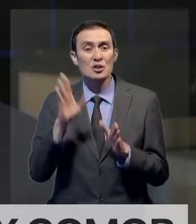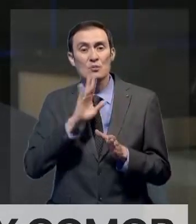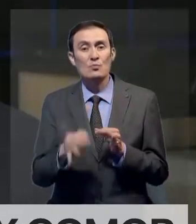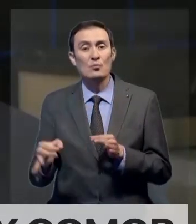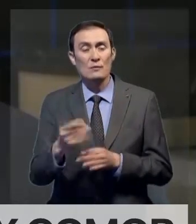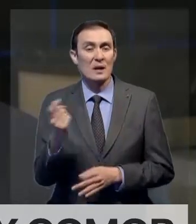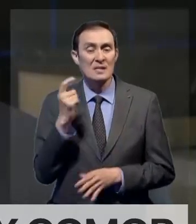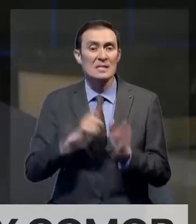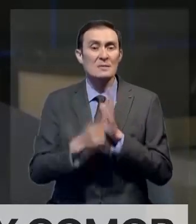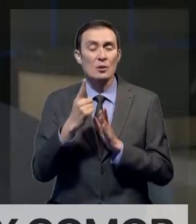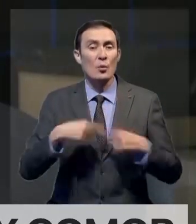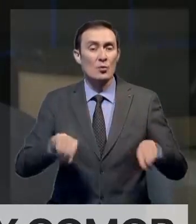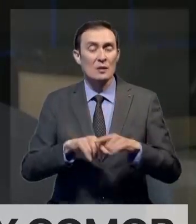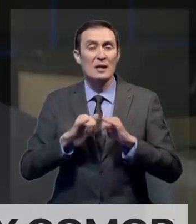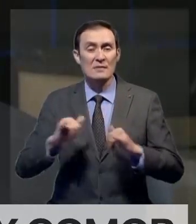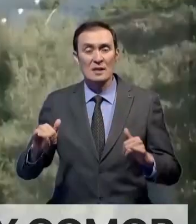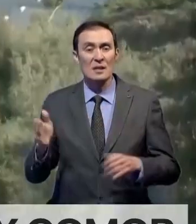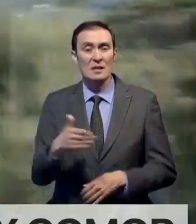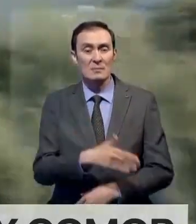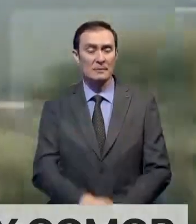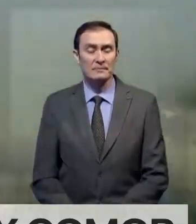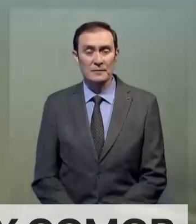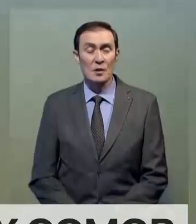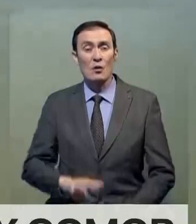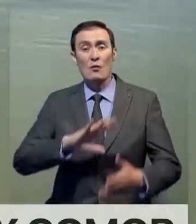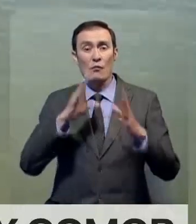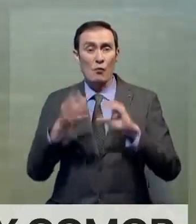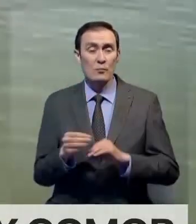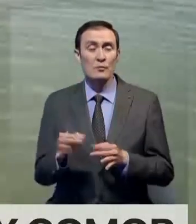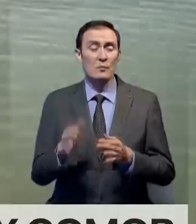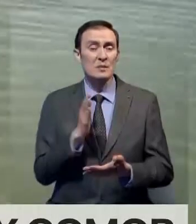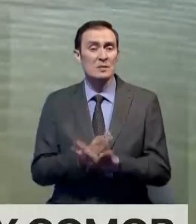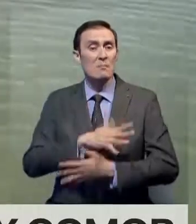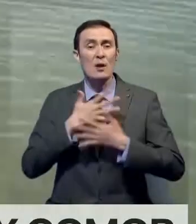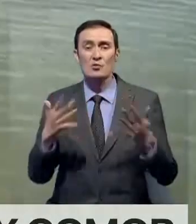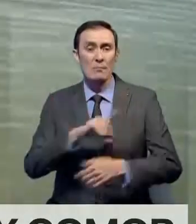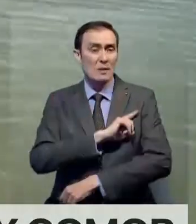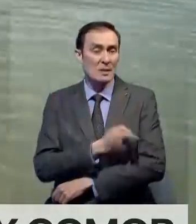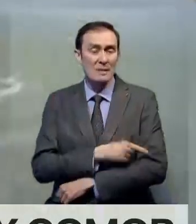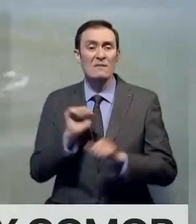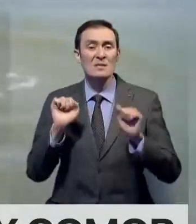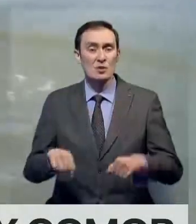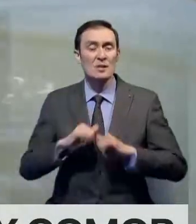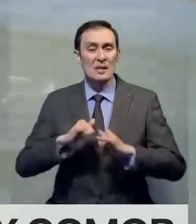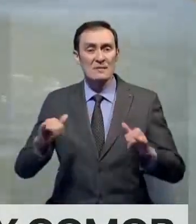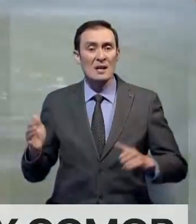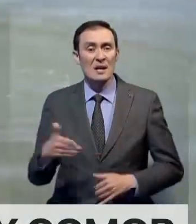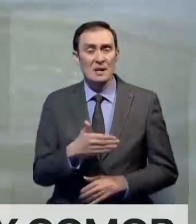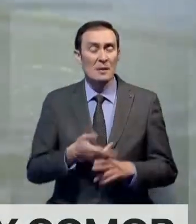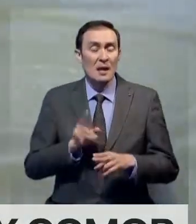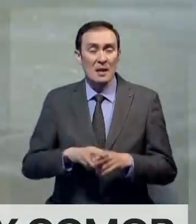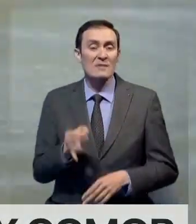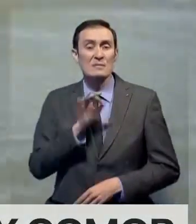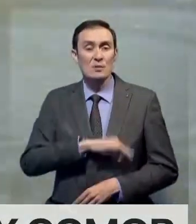хозяйств, 71 озеро для разведения рыбы. В целом, область имеет огромный потенциал для развития рыбной отрасли. Используя